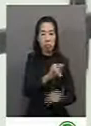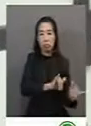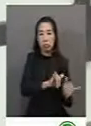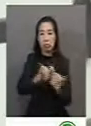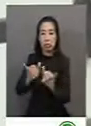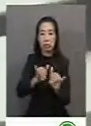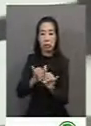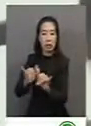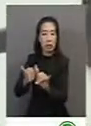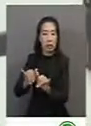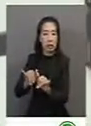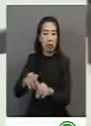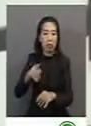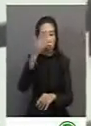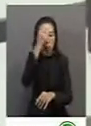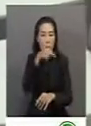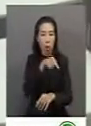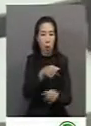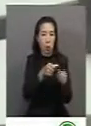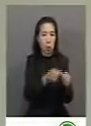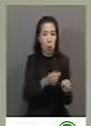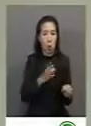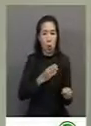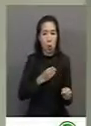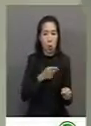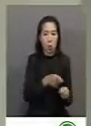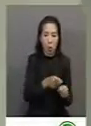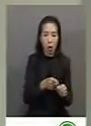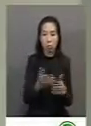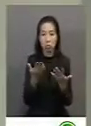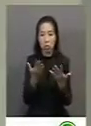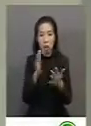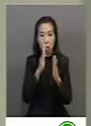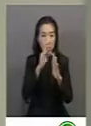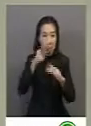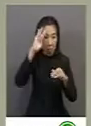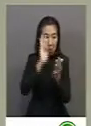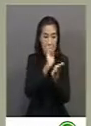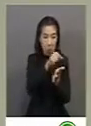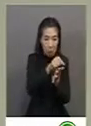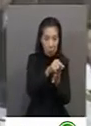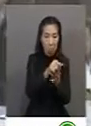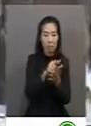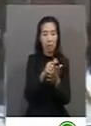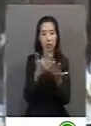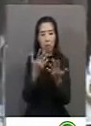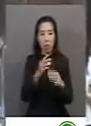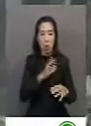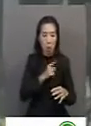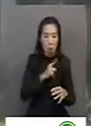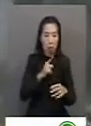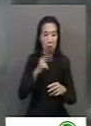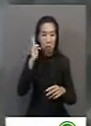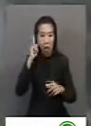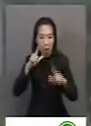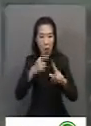นอกพื้นที่เกือบหมดแล้วเนื่องจากเกิดความหวาดกลัวทั้งกลัวผู้กระทำผิดที่เป็นเจ้าหน้าที่ตำรวจแล้วก็กลัวว่าจะตกเป็นข่า